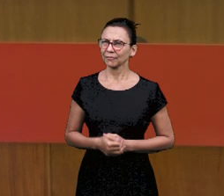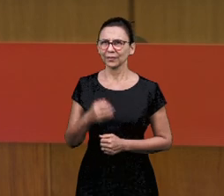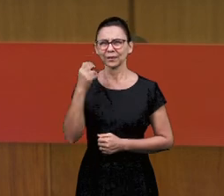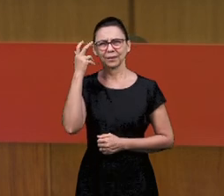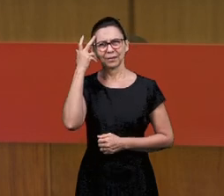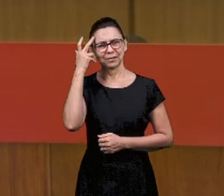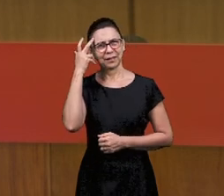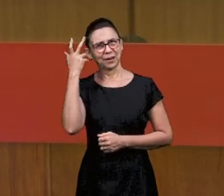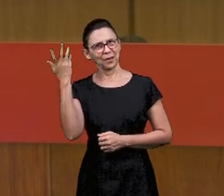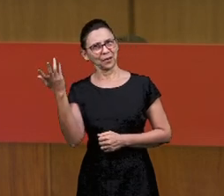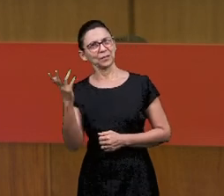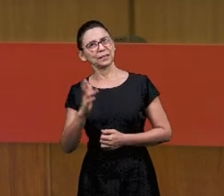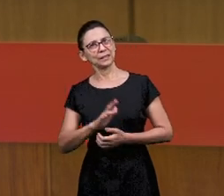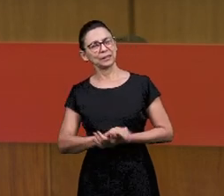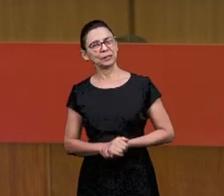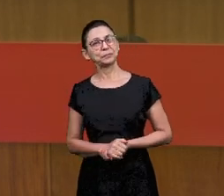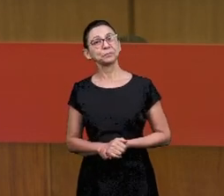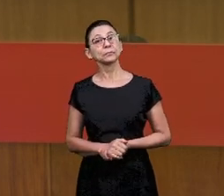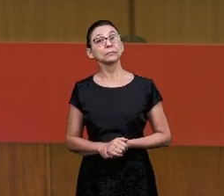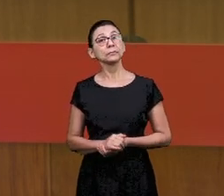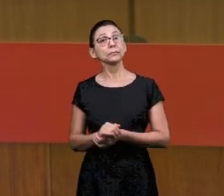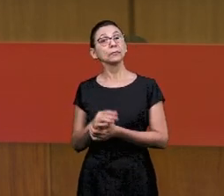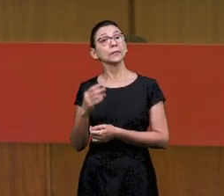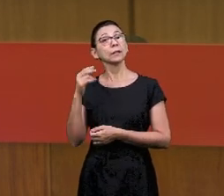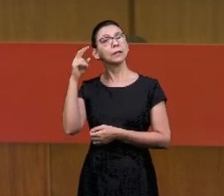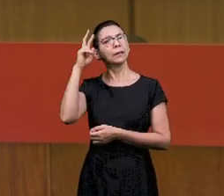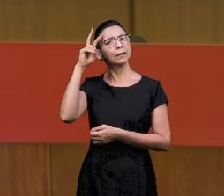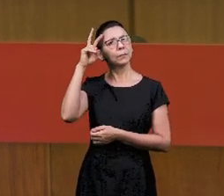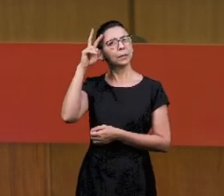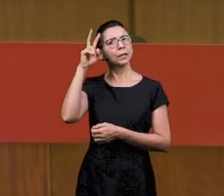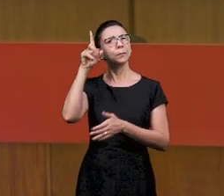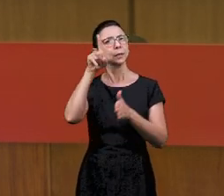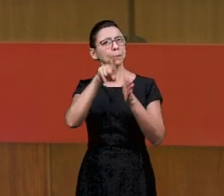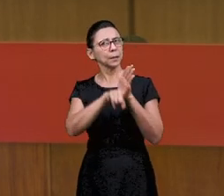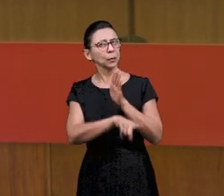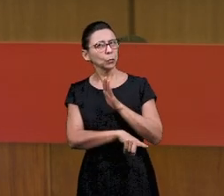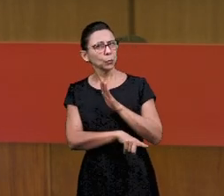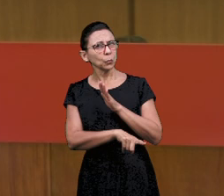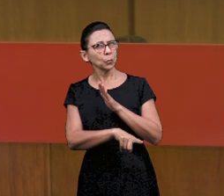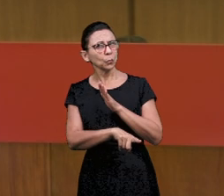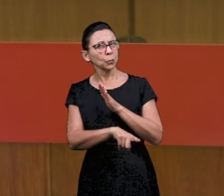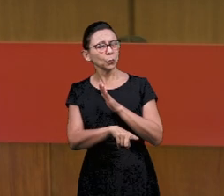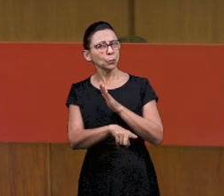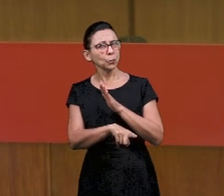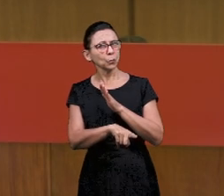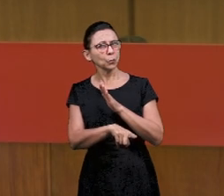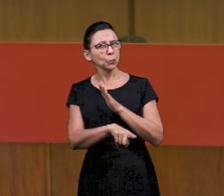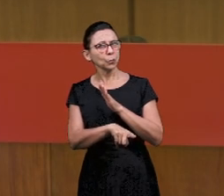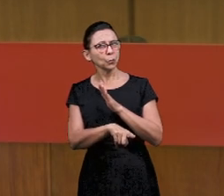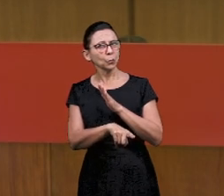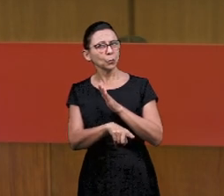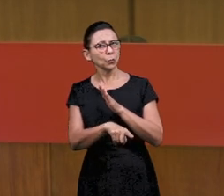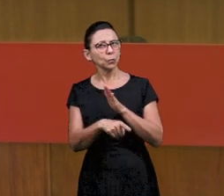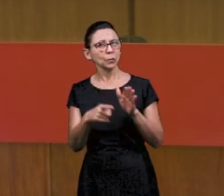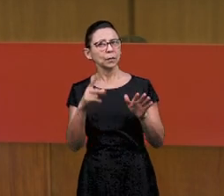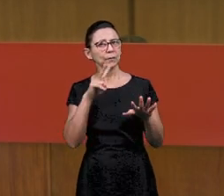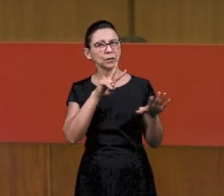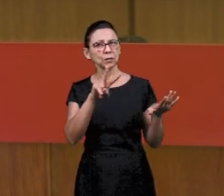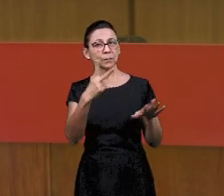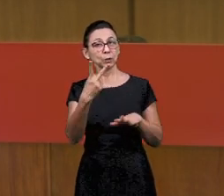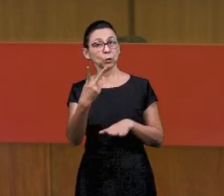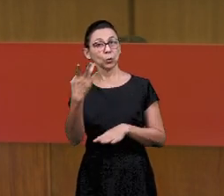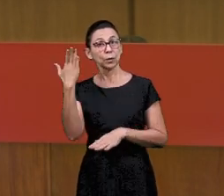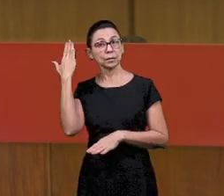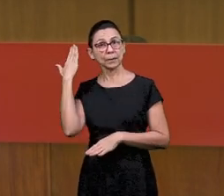Naturellement, nous allons porter aux frères et sœurs à nouveau la question. Nous avons déjà posé, il y a 2 week-ends, nous